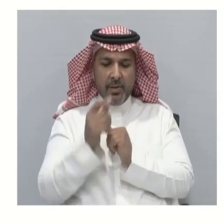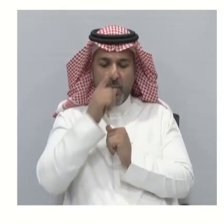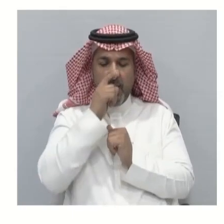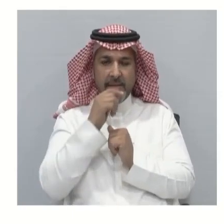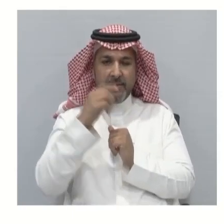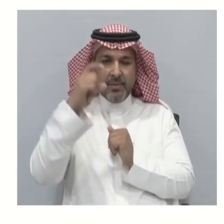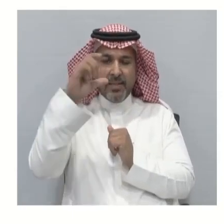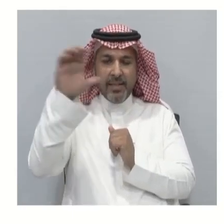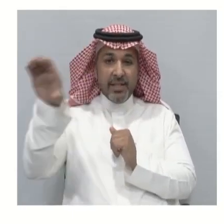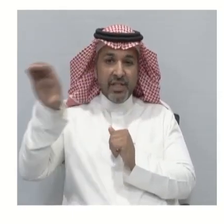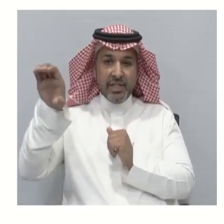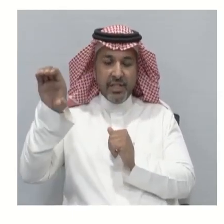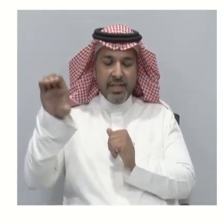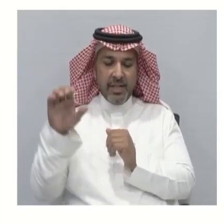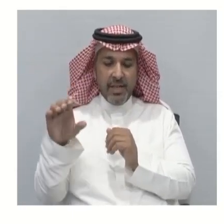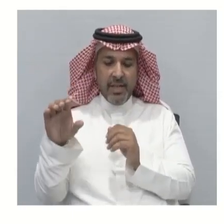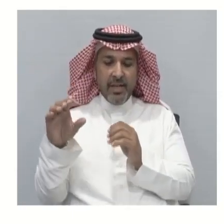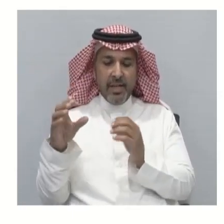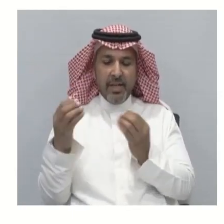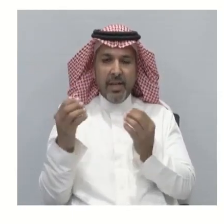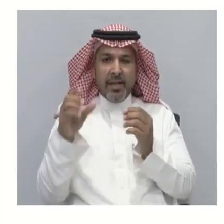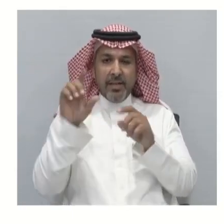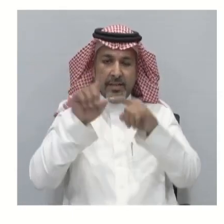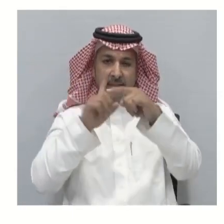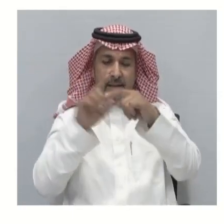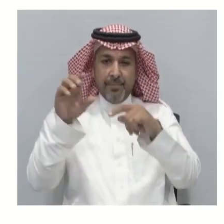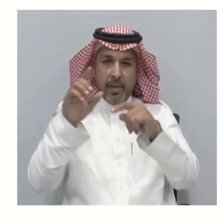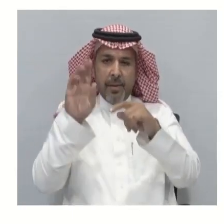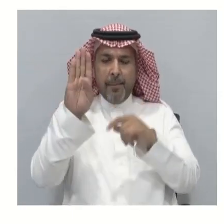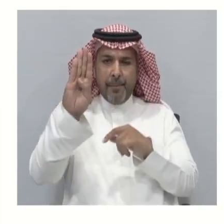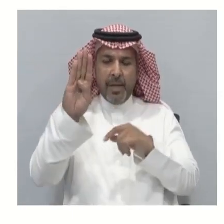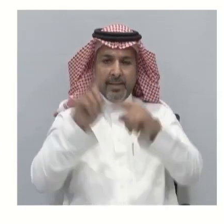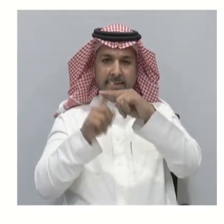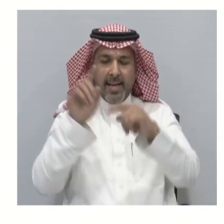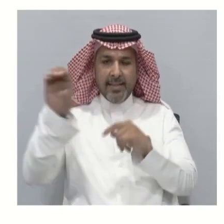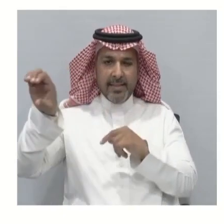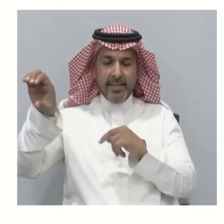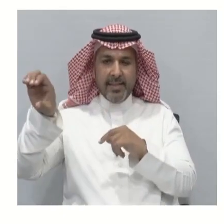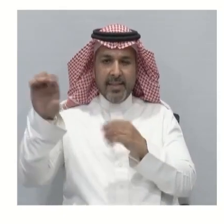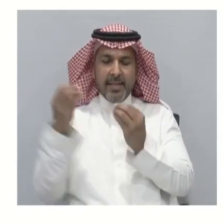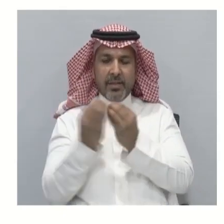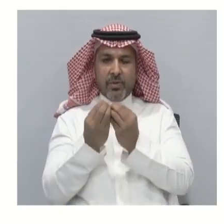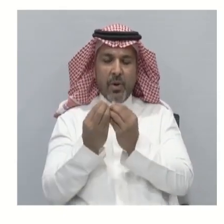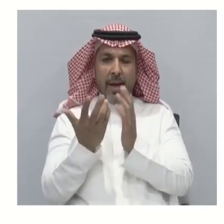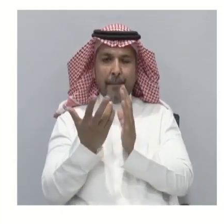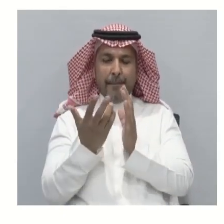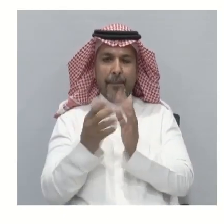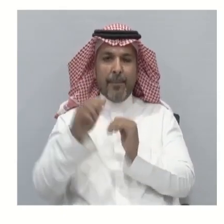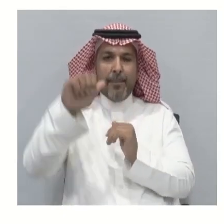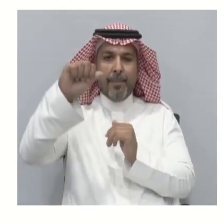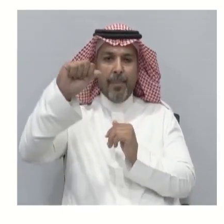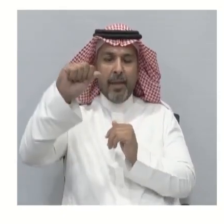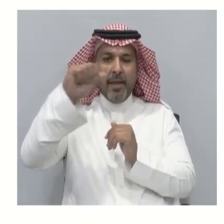ان يكون الا a يساوي ب زئ س مثال عندي الخمسه احنا عارفين ان الخمسه هي حاصل مجموع اين وثلا يعني